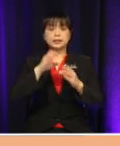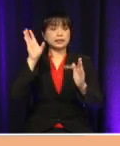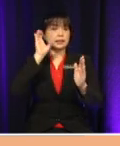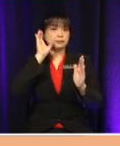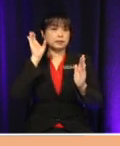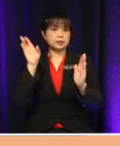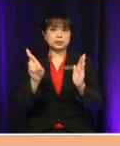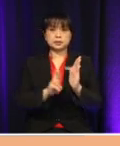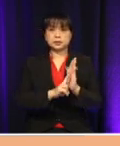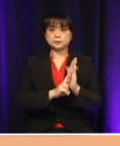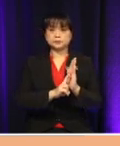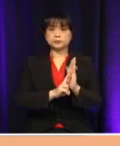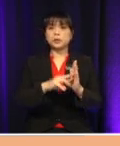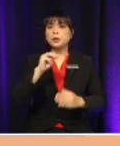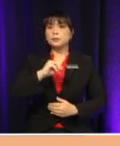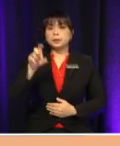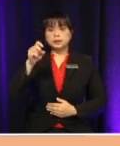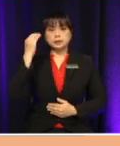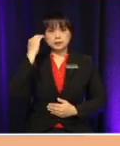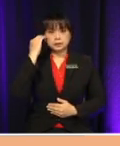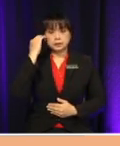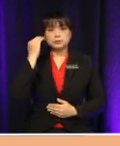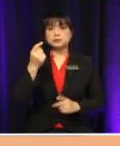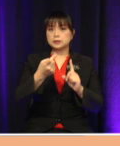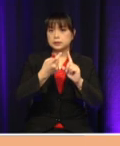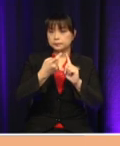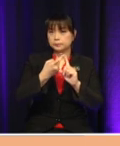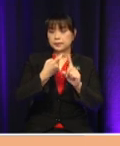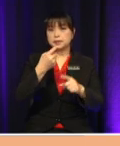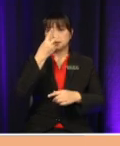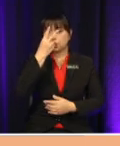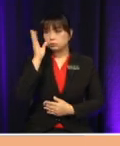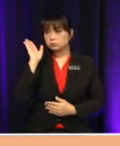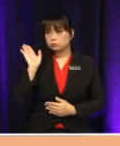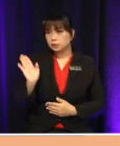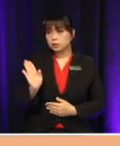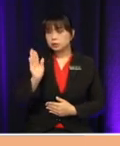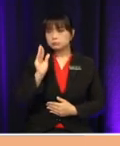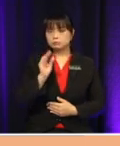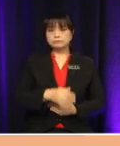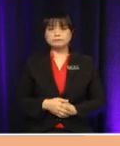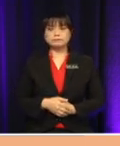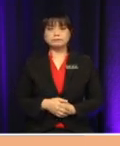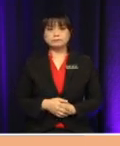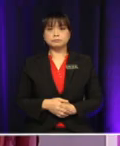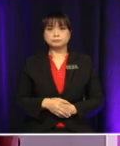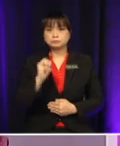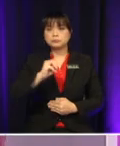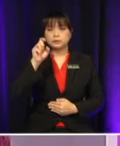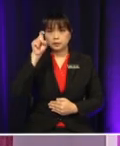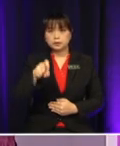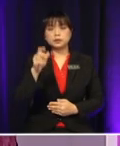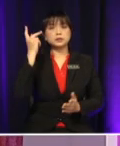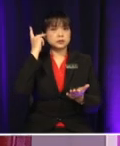bermaksud murid kena tahu daripada karyota itu mereka mesti tahu banyak bagaimana untuk mengenal pasti Apa